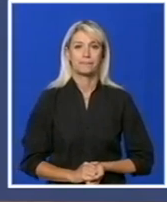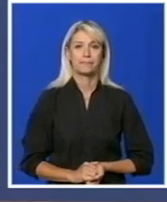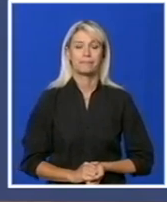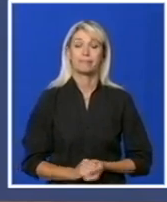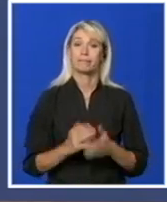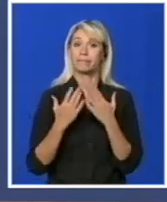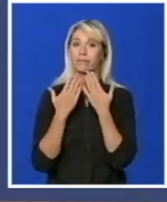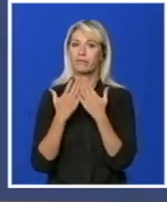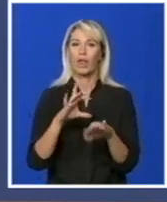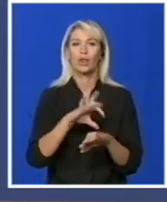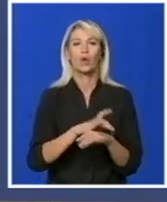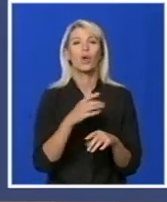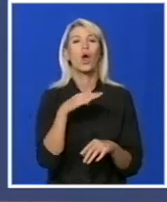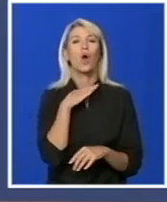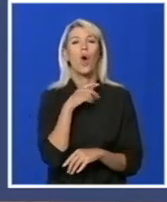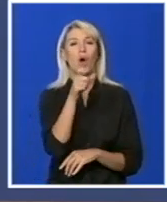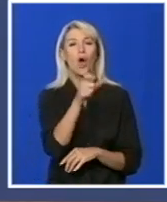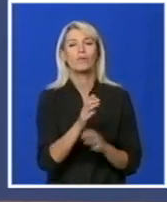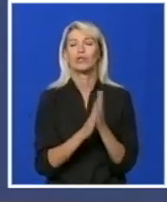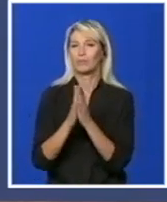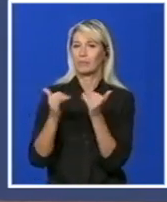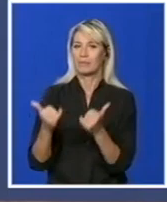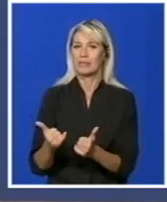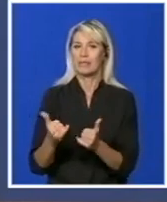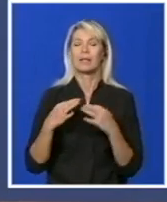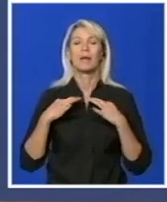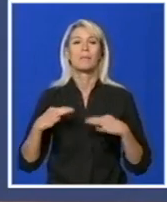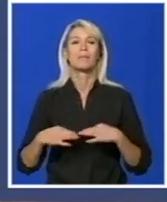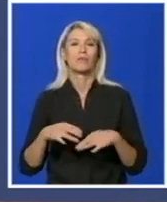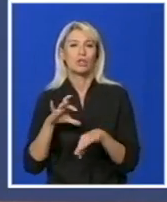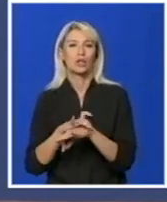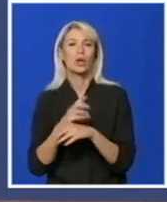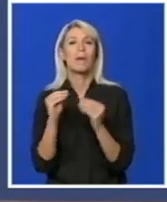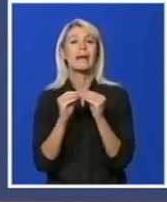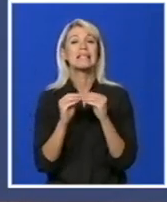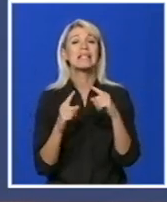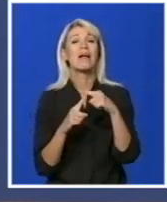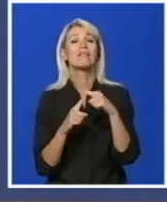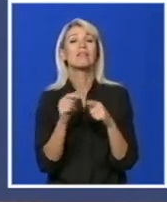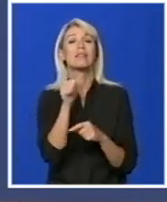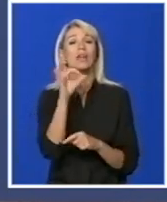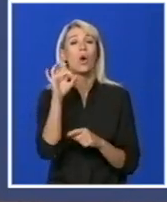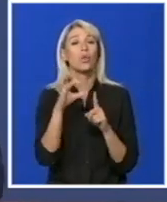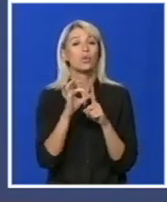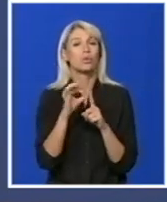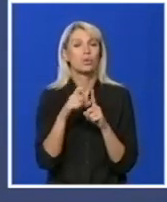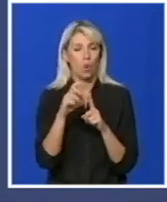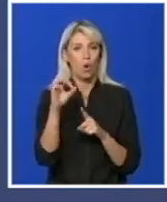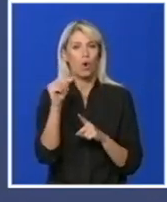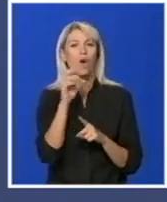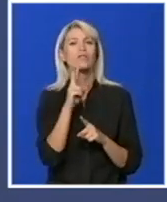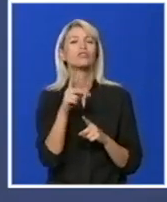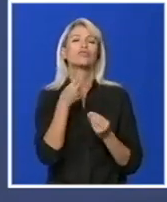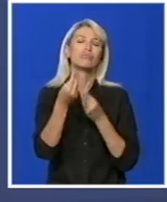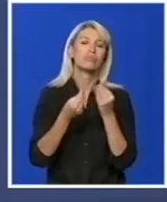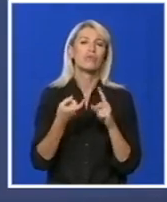Hvala doktoru Gojkoviću. Zamolit ću sada profesora doktora Branislava Tiodorovića da da pregled trenutne epidemiološke